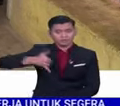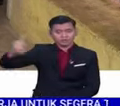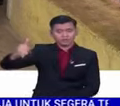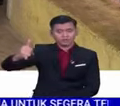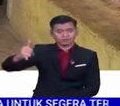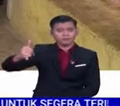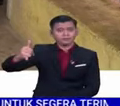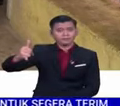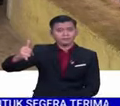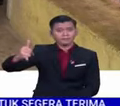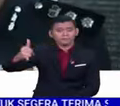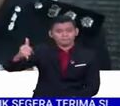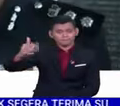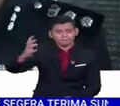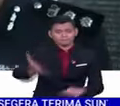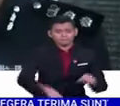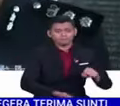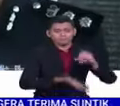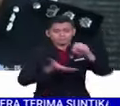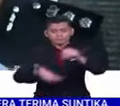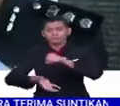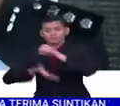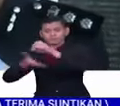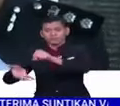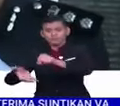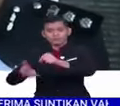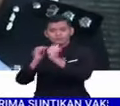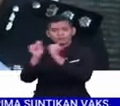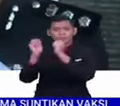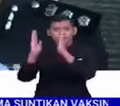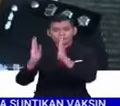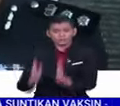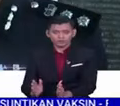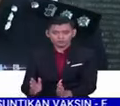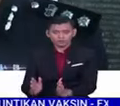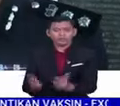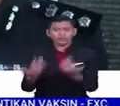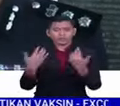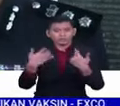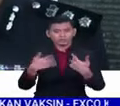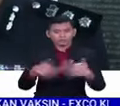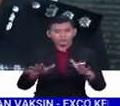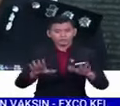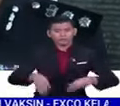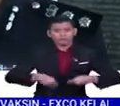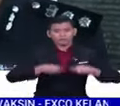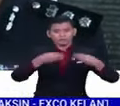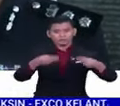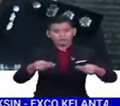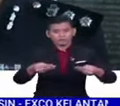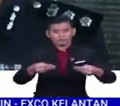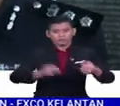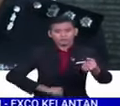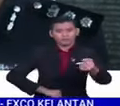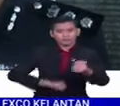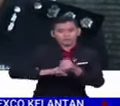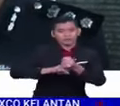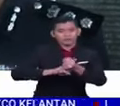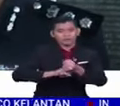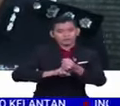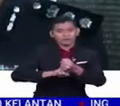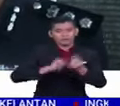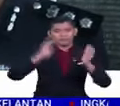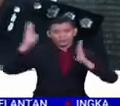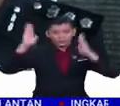menyantuni hedley campur kayak gitu yang pernah mengharumkan nama negeri dan dengan negara menyampaikan hasil visum bahkan Abahku